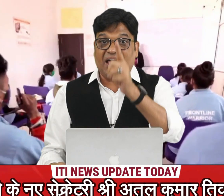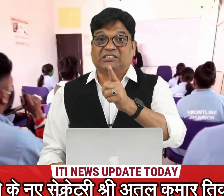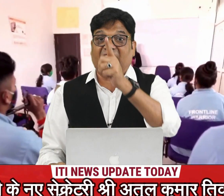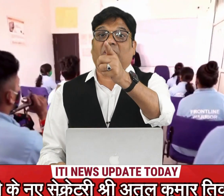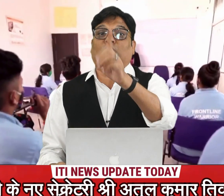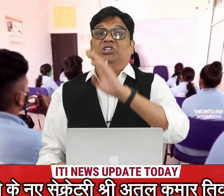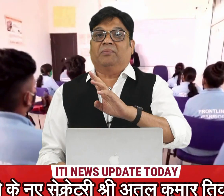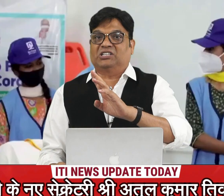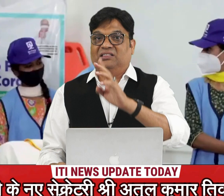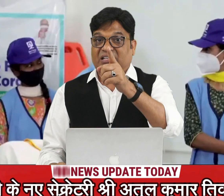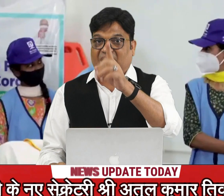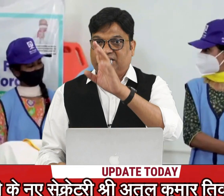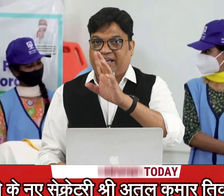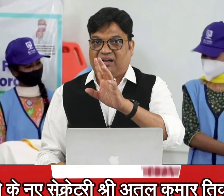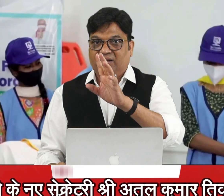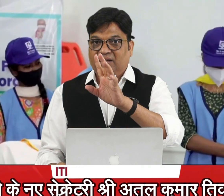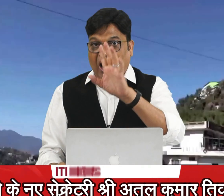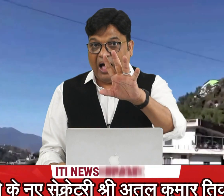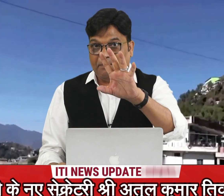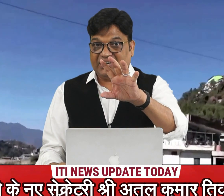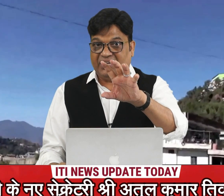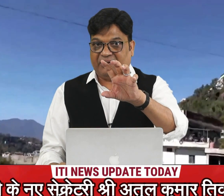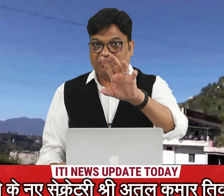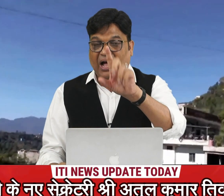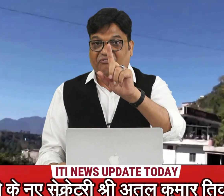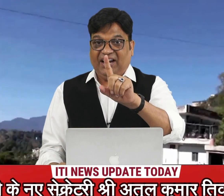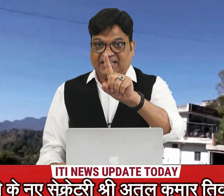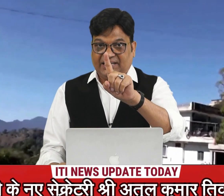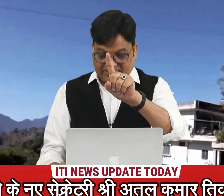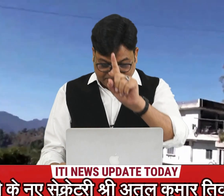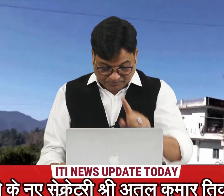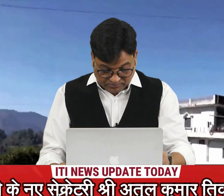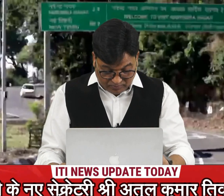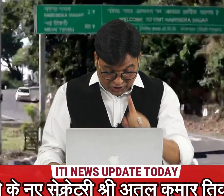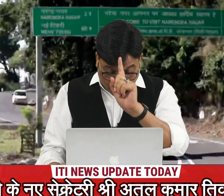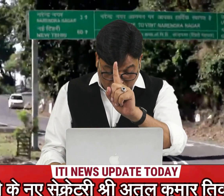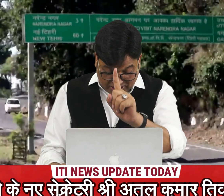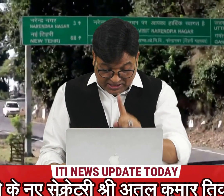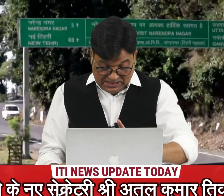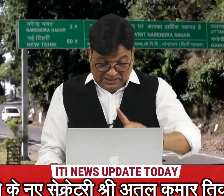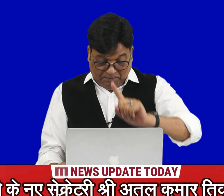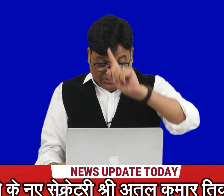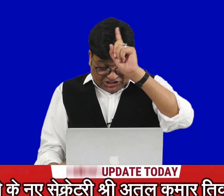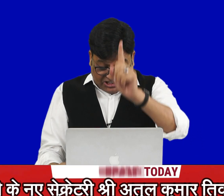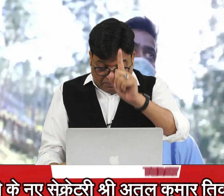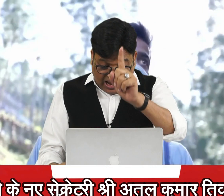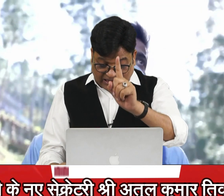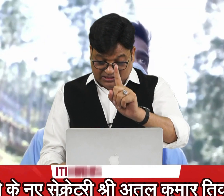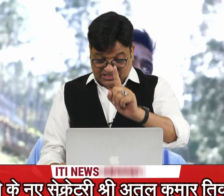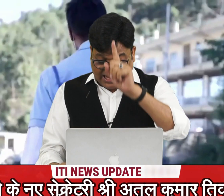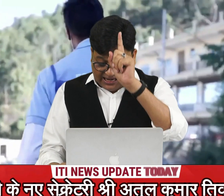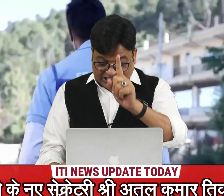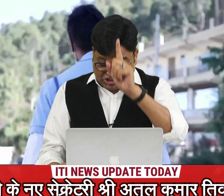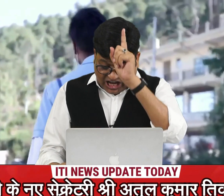ये भी आ जाएगी कुछ दिन में, जल्दी ही आ जाएगा। आप बैठिए, आप वेट करिए, क्योंकि पिछली